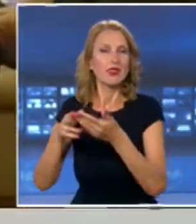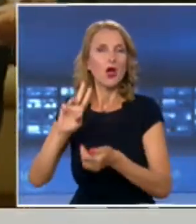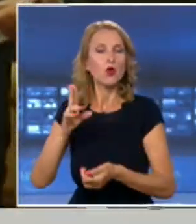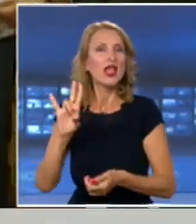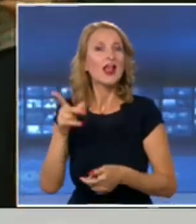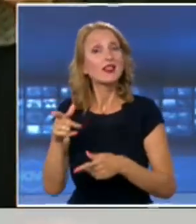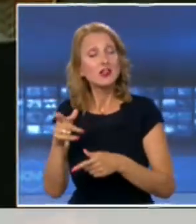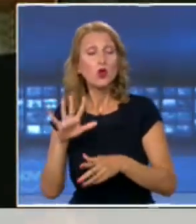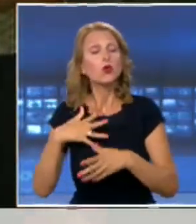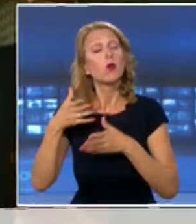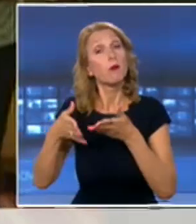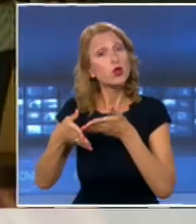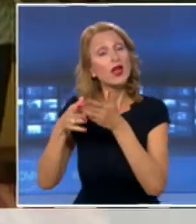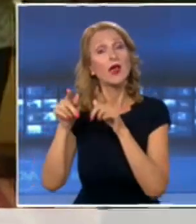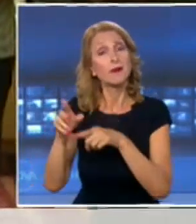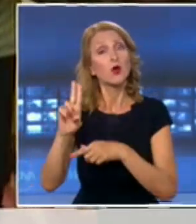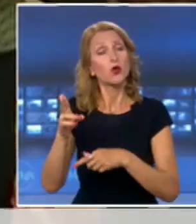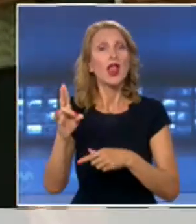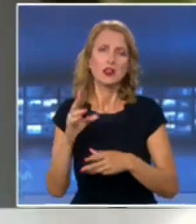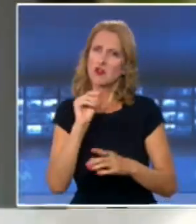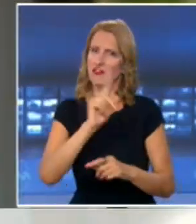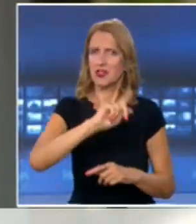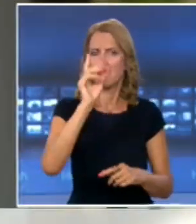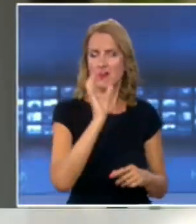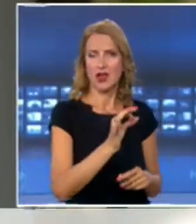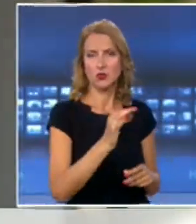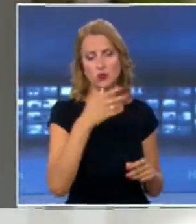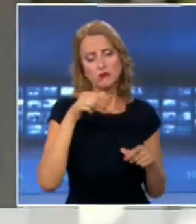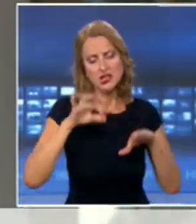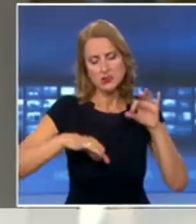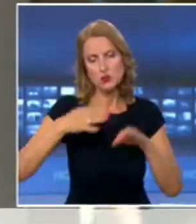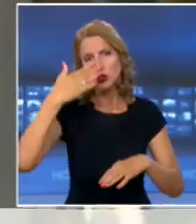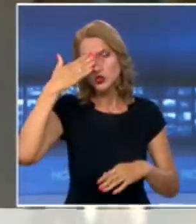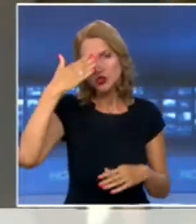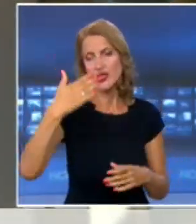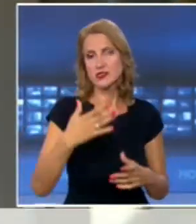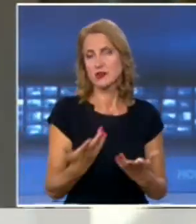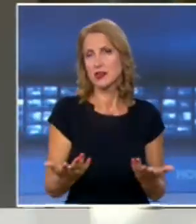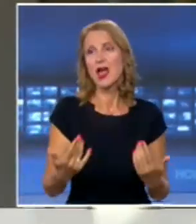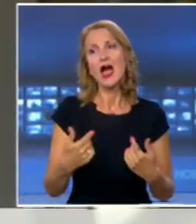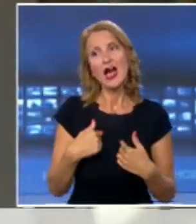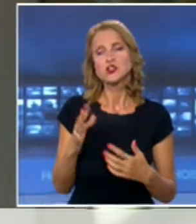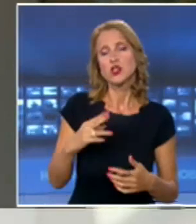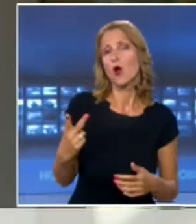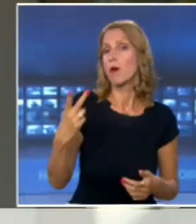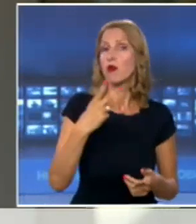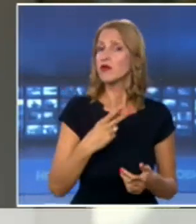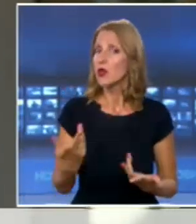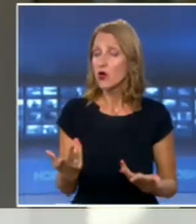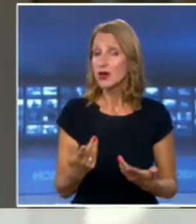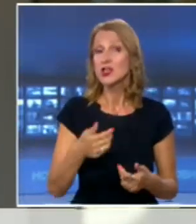определиха изборите като честни и безапелационни. Знаете резултата. Аз ще го повторя, защото ми е приятно да го чувам.